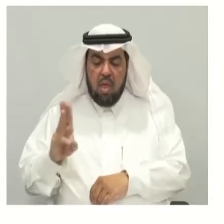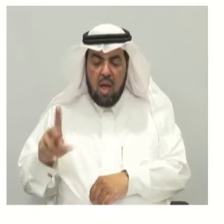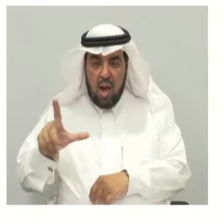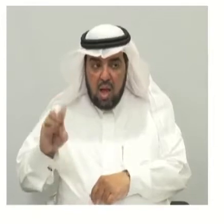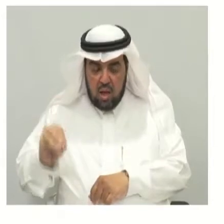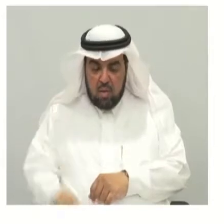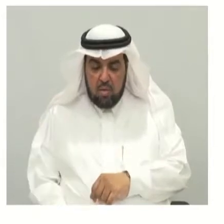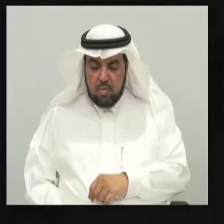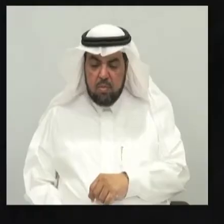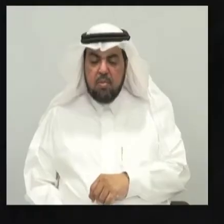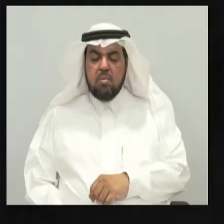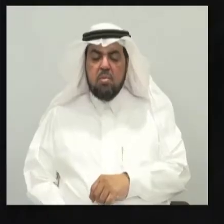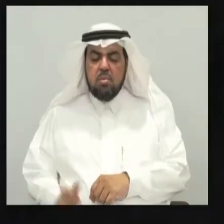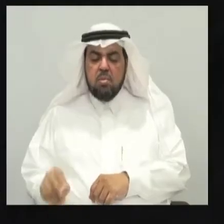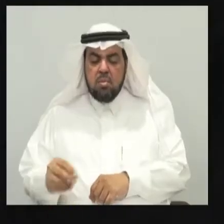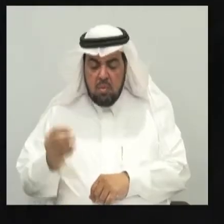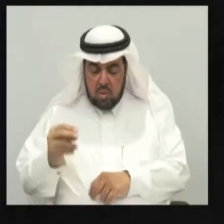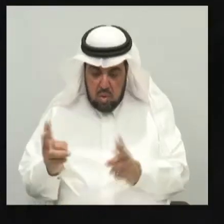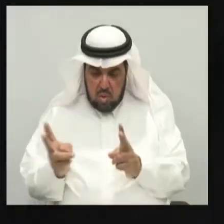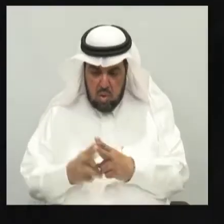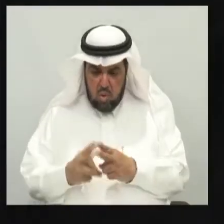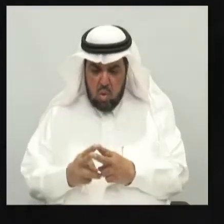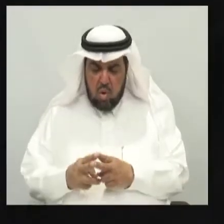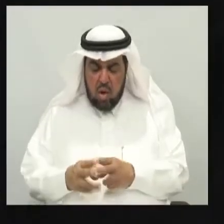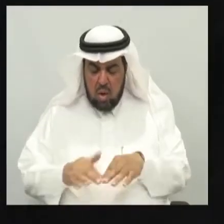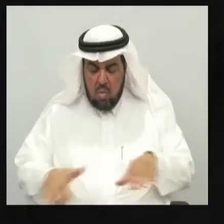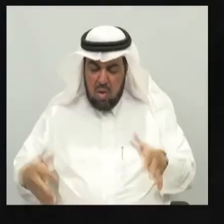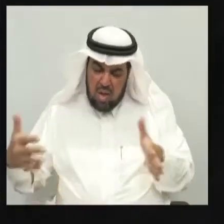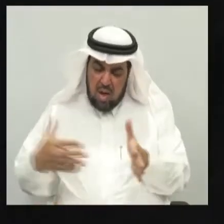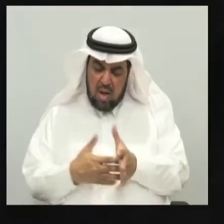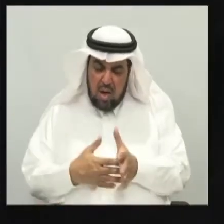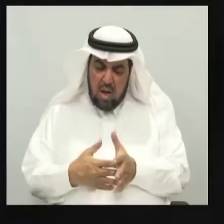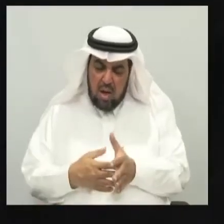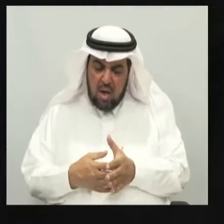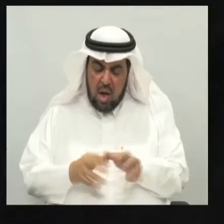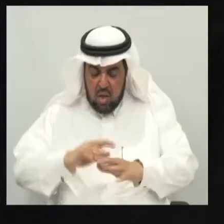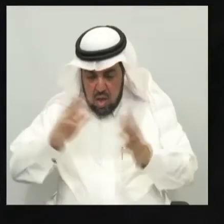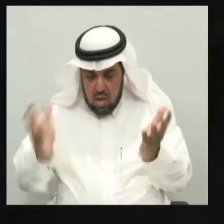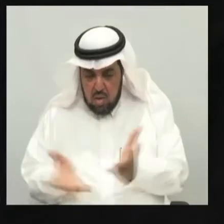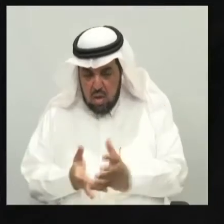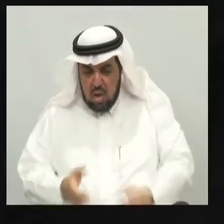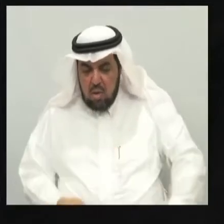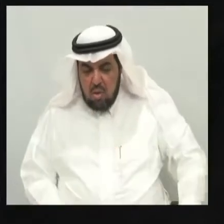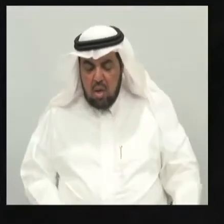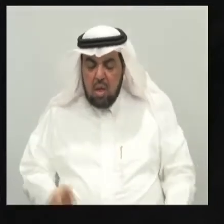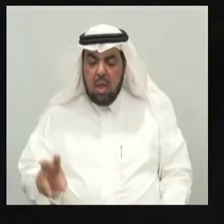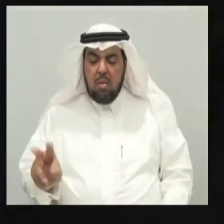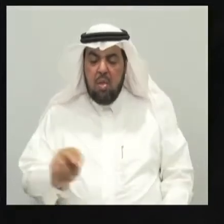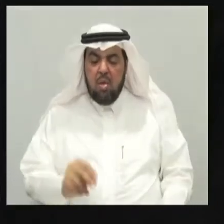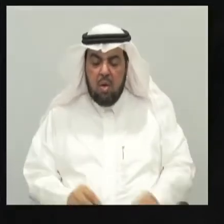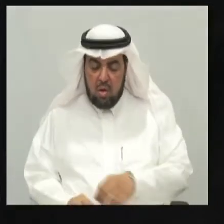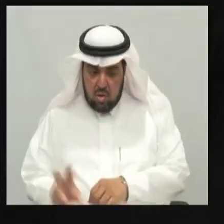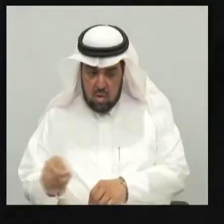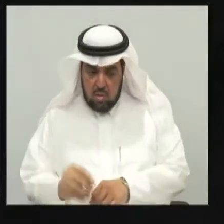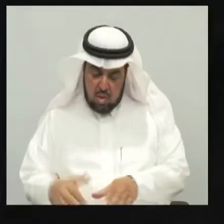لها الكلام؟ يعني لأن كترونات المستويات الأخيرة لهذه المجاميع هي التي تمثلها عند ماذا؟